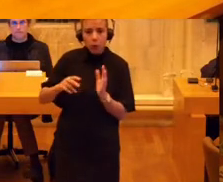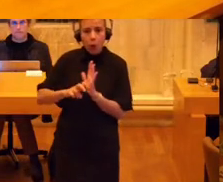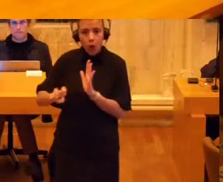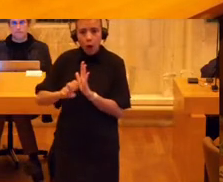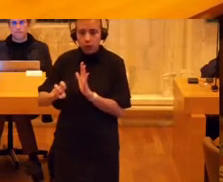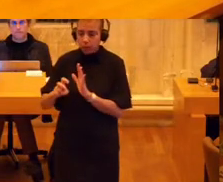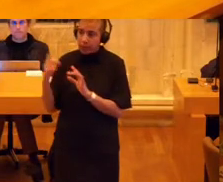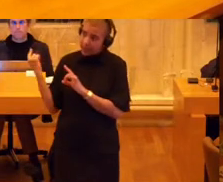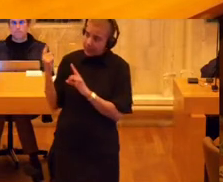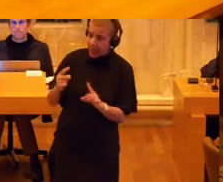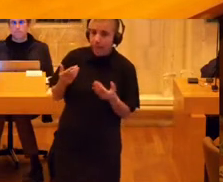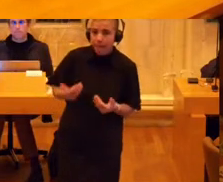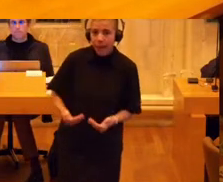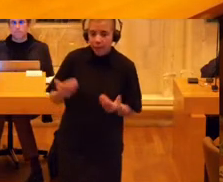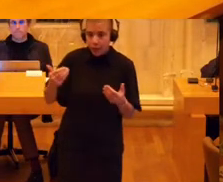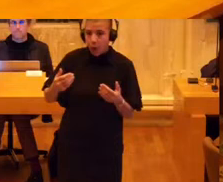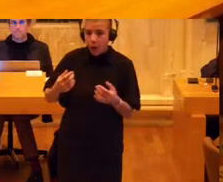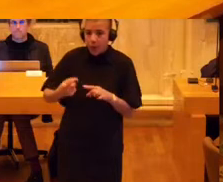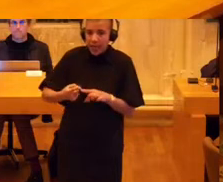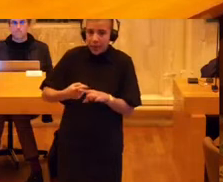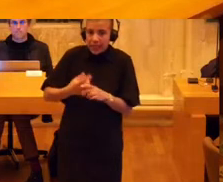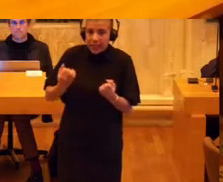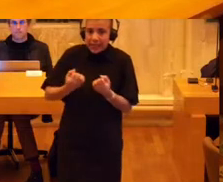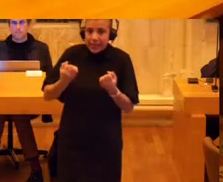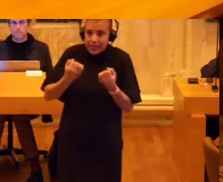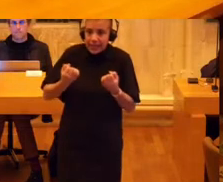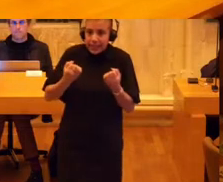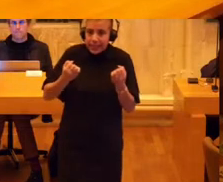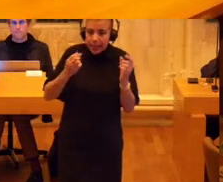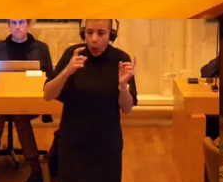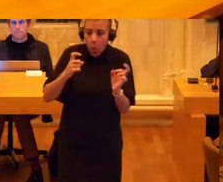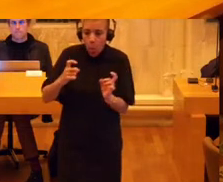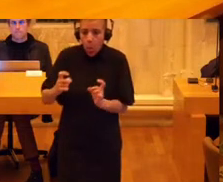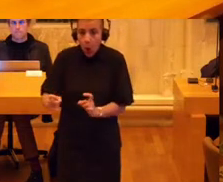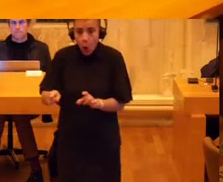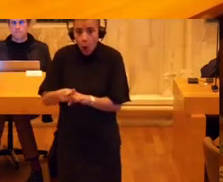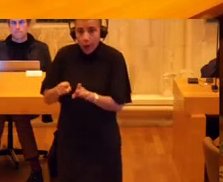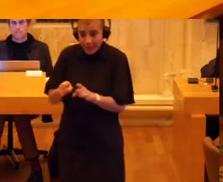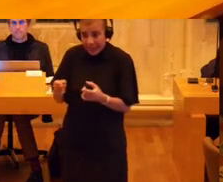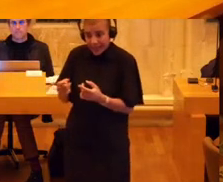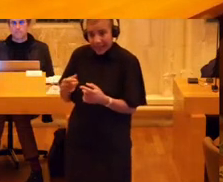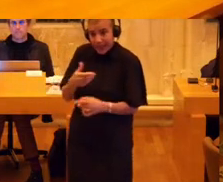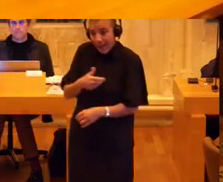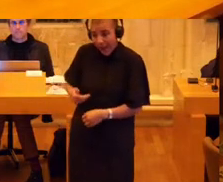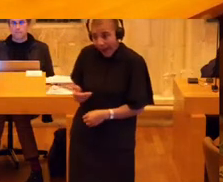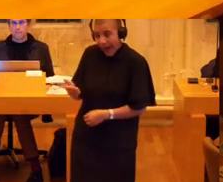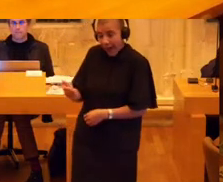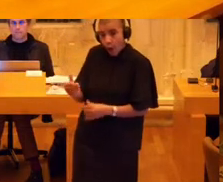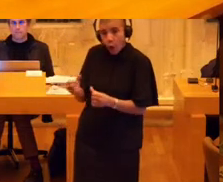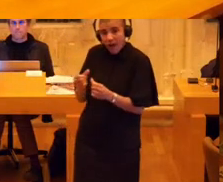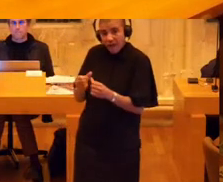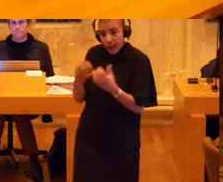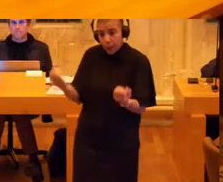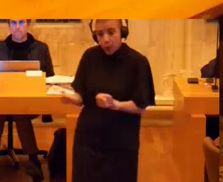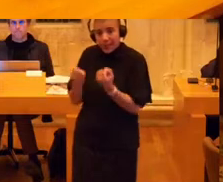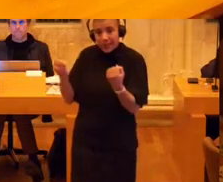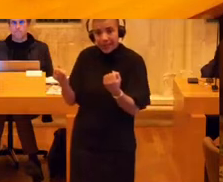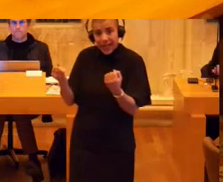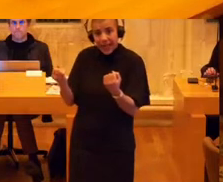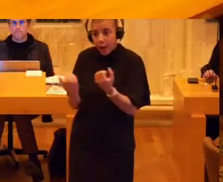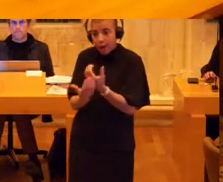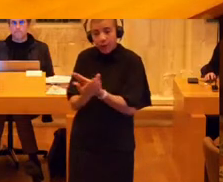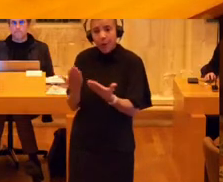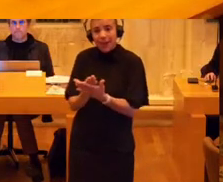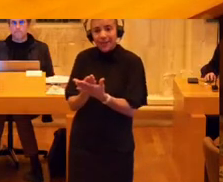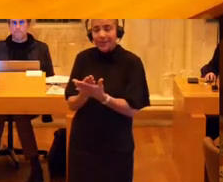publicitées par des arbres. Bon, ici à Caen, nous regrettons encore une fois que nous sommes tout de même en retard et encore